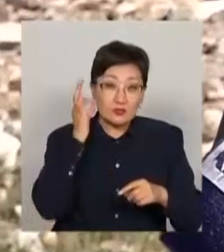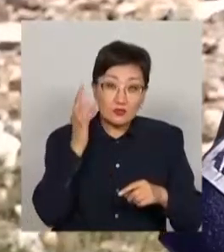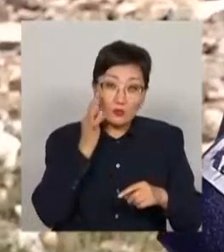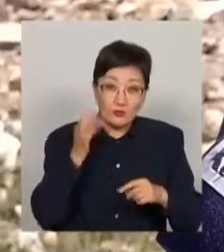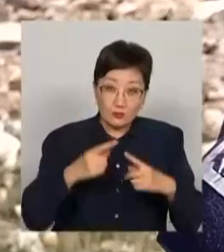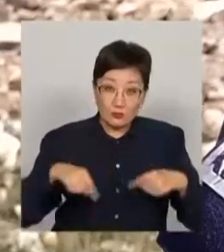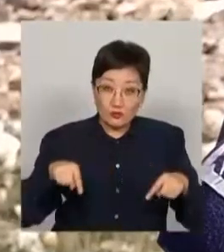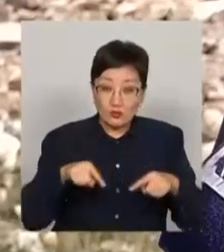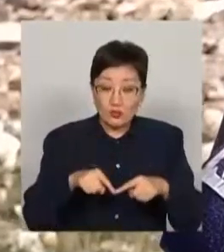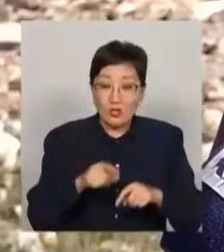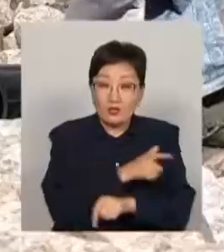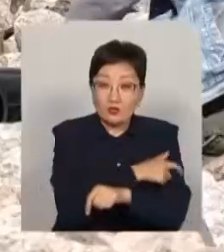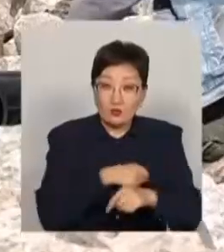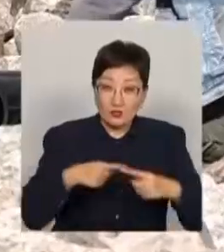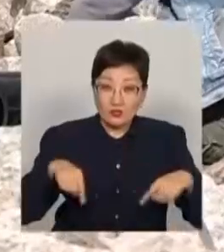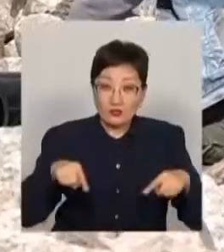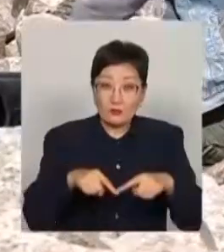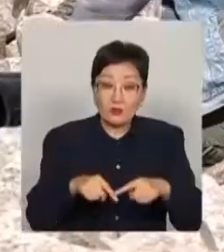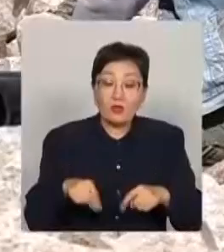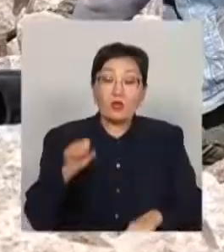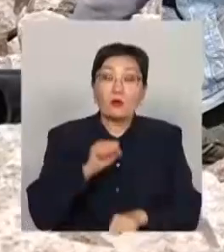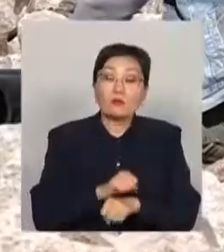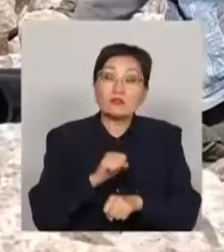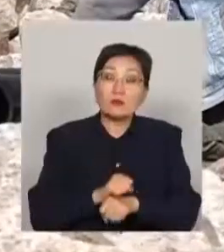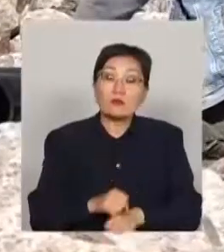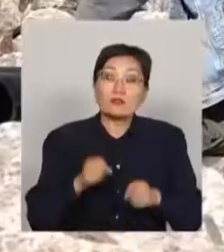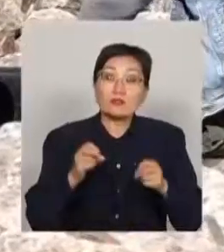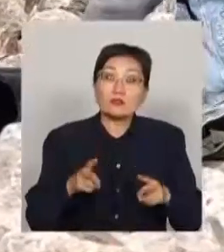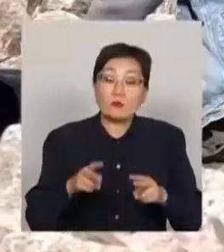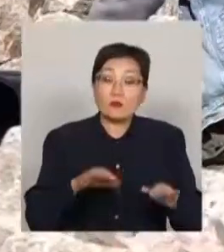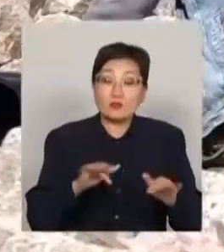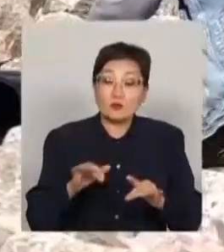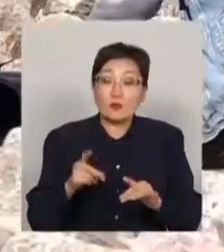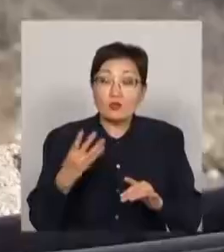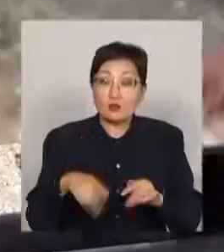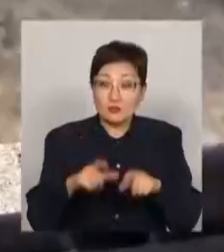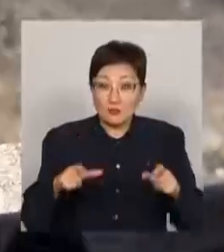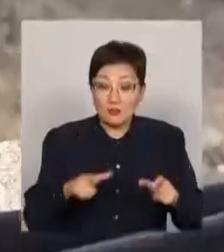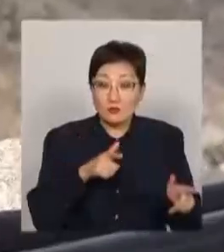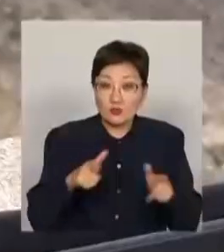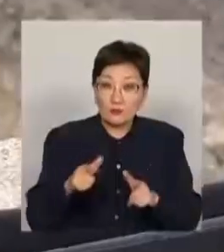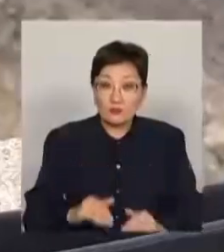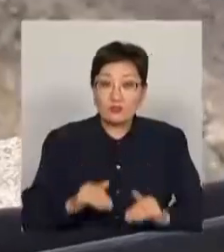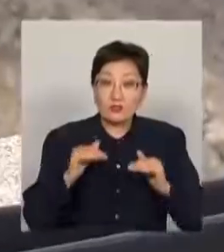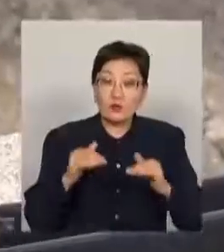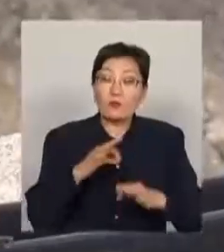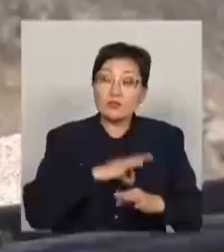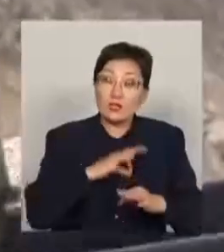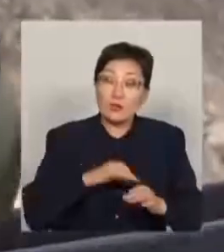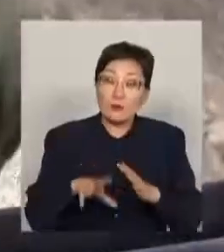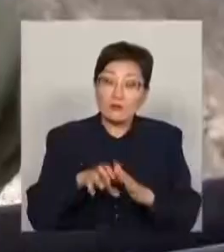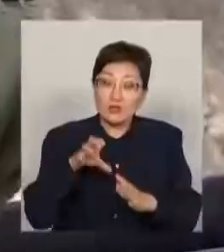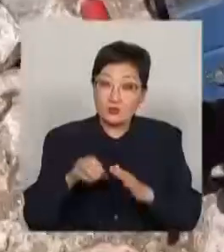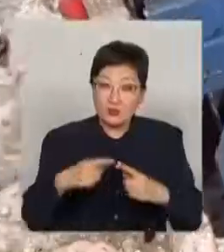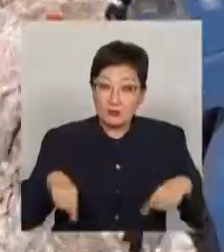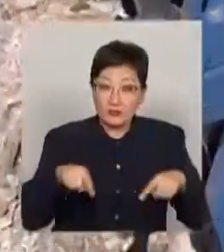и для предотвращения стихийных бедствий на местах задействованы 40 человек. Подготовлены высокопроизводительные насосные